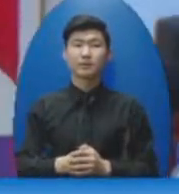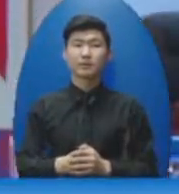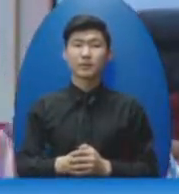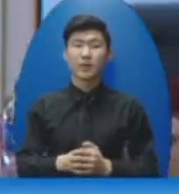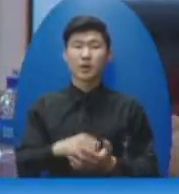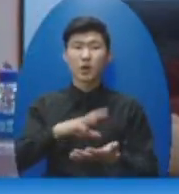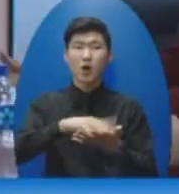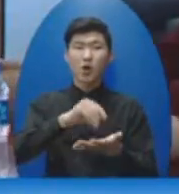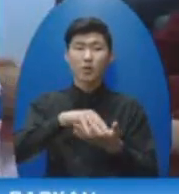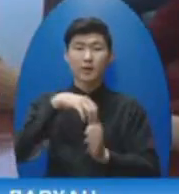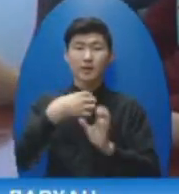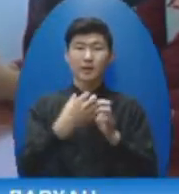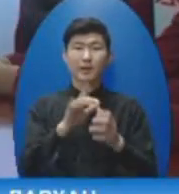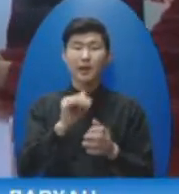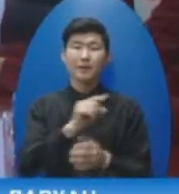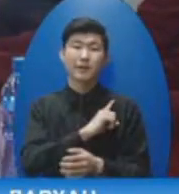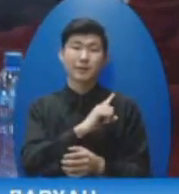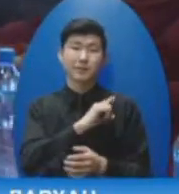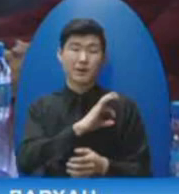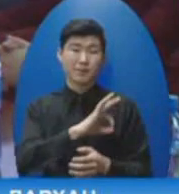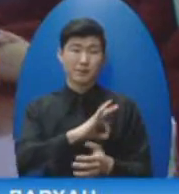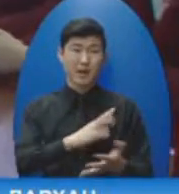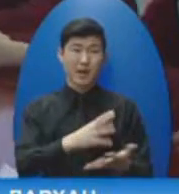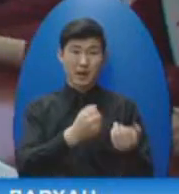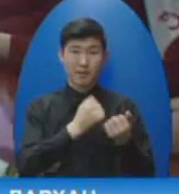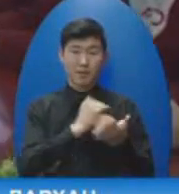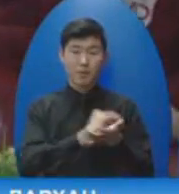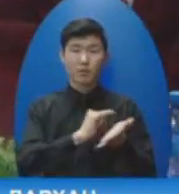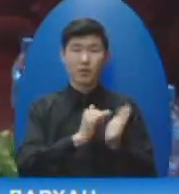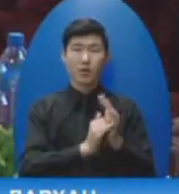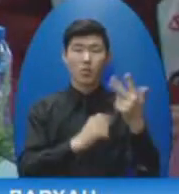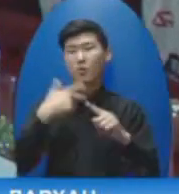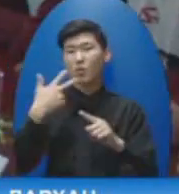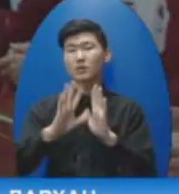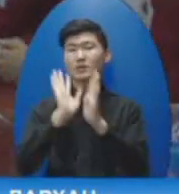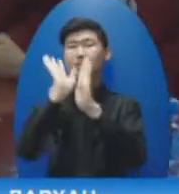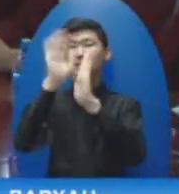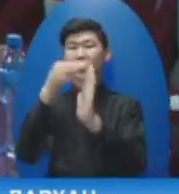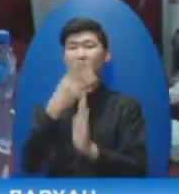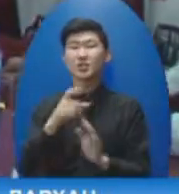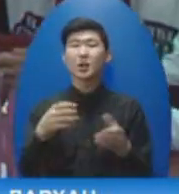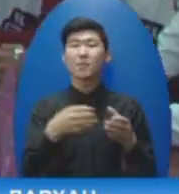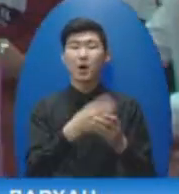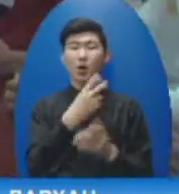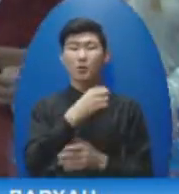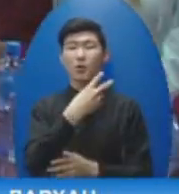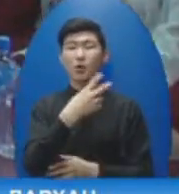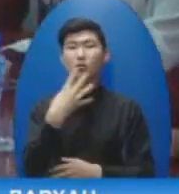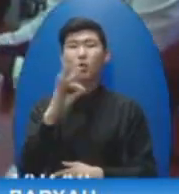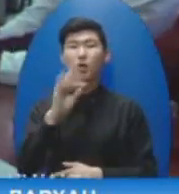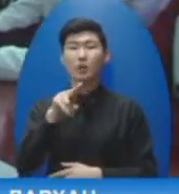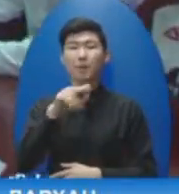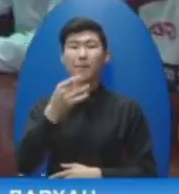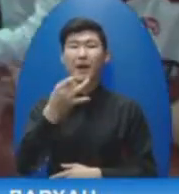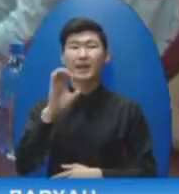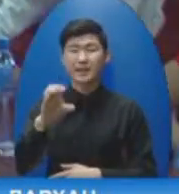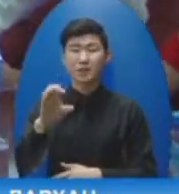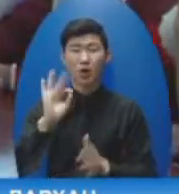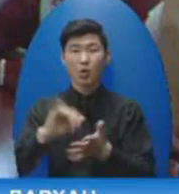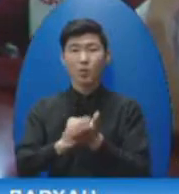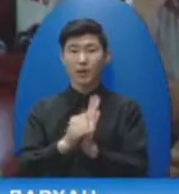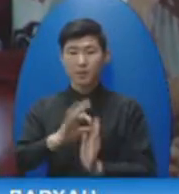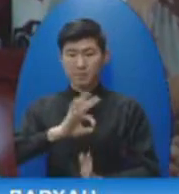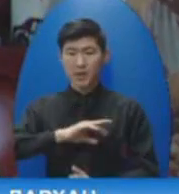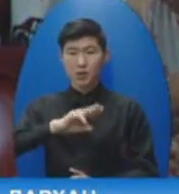Оюутны дэлхийн аваргын тэмцээнээс медаль хүртэж байгаа нь 3 эсрэг 3 Сагсан бөмбөгийн шигшээ багийг 2024 оны Парисын Олимпиад медалийн